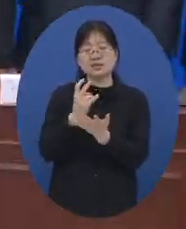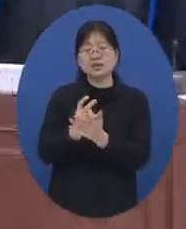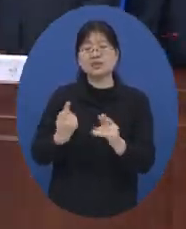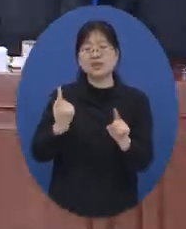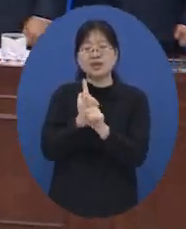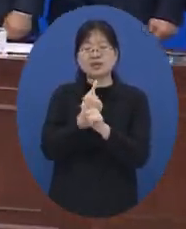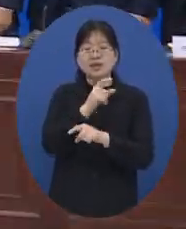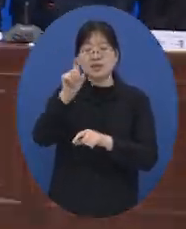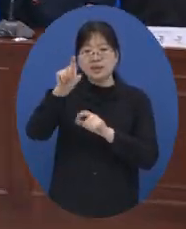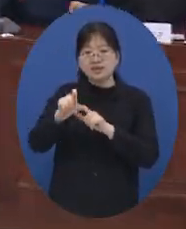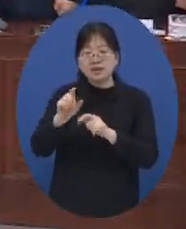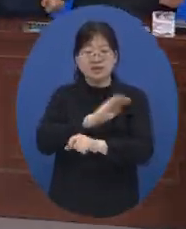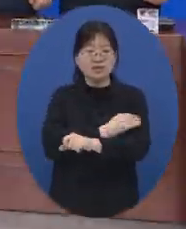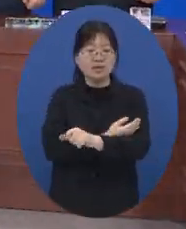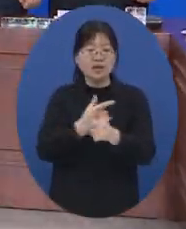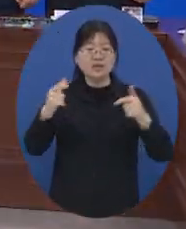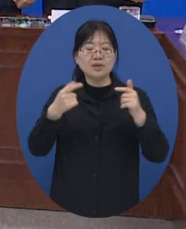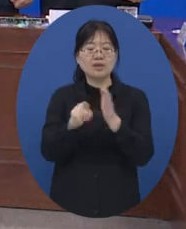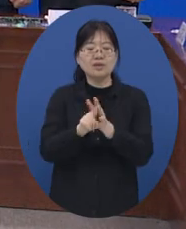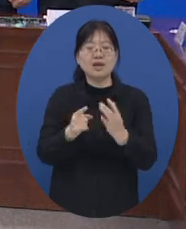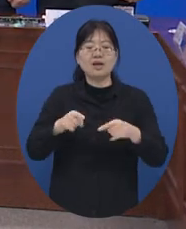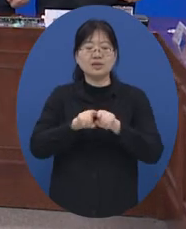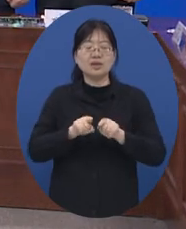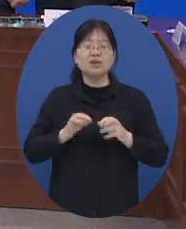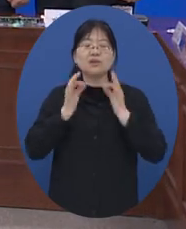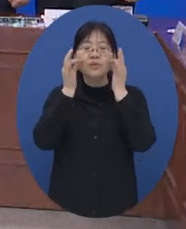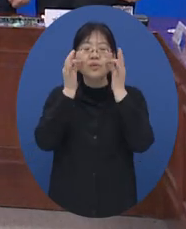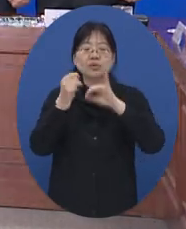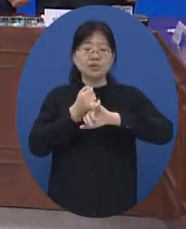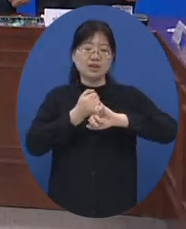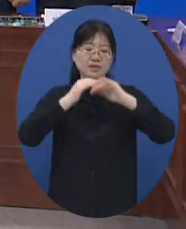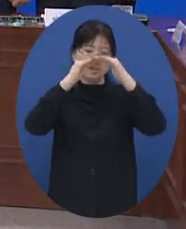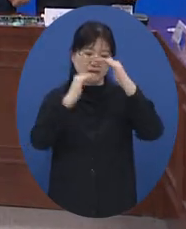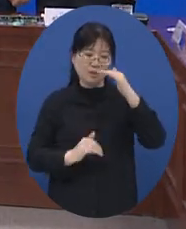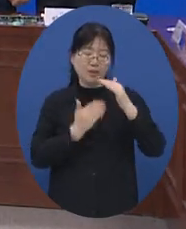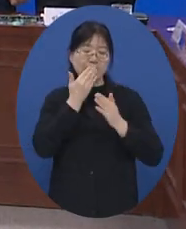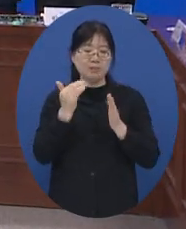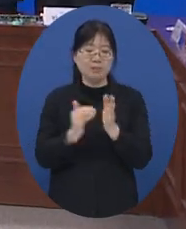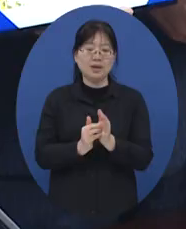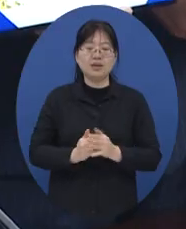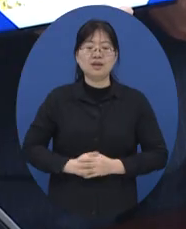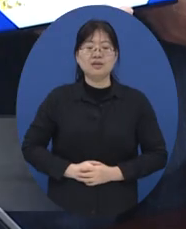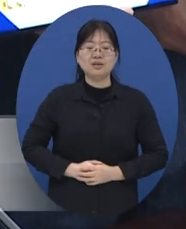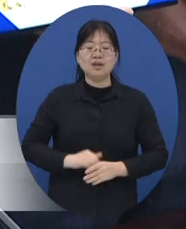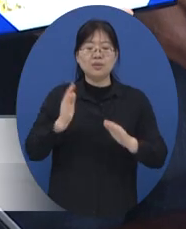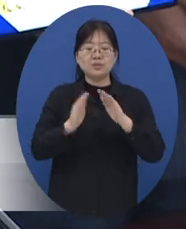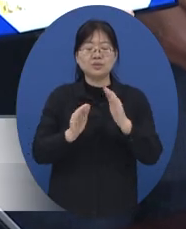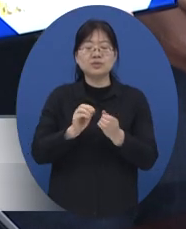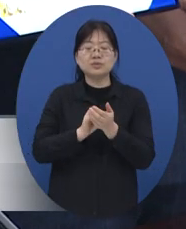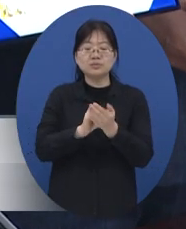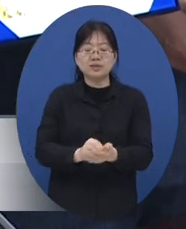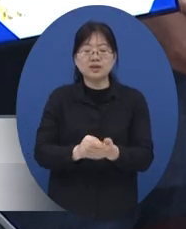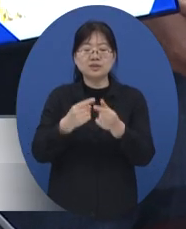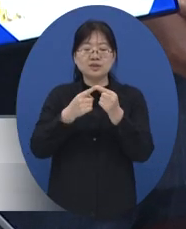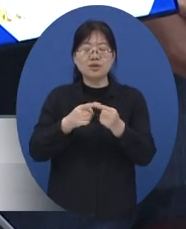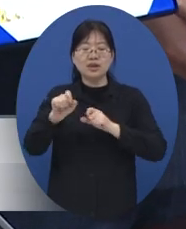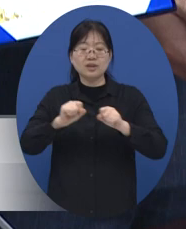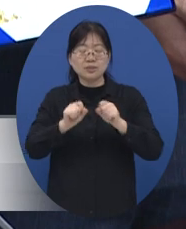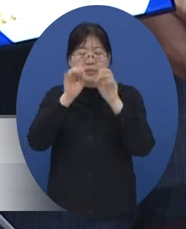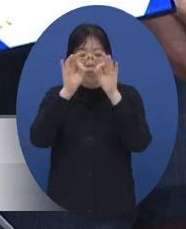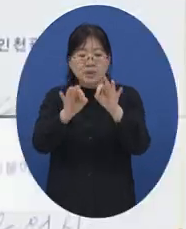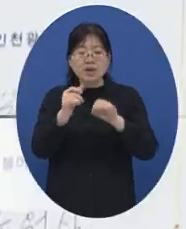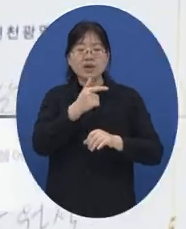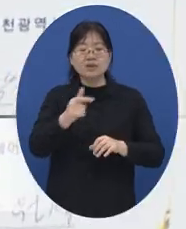제도 개선, 지자체 권한 확대 등을 위해 함께 노력하겠다는 내용이 포함됐습니다. 이어 공식 출범한 협의체 첫